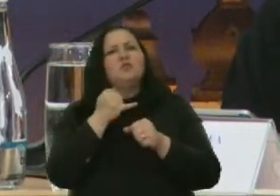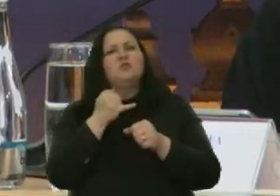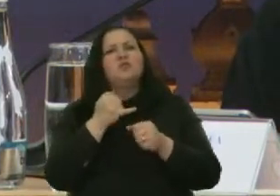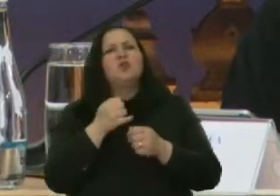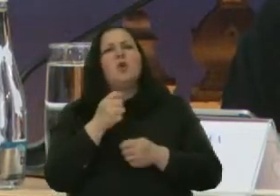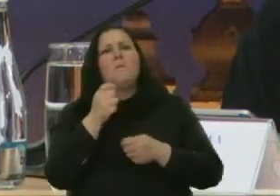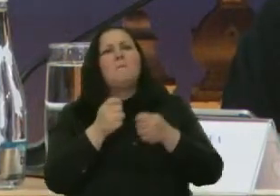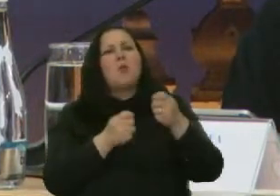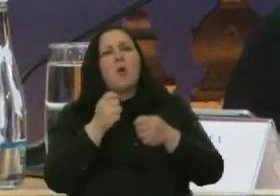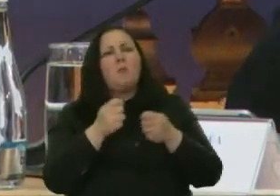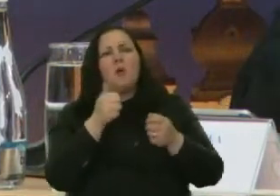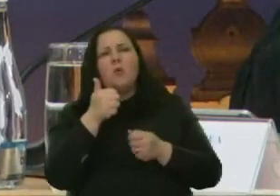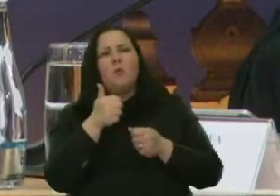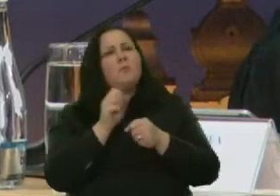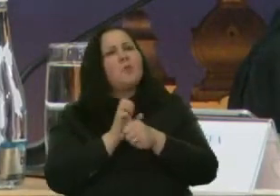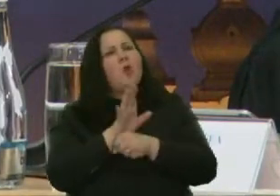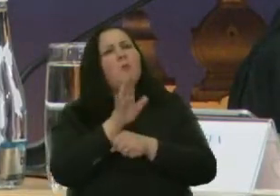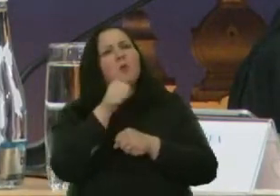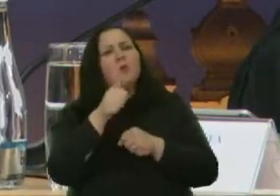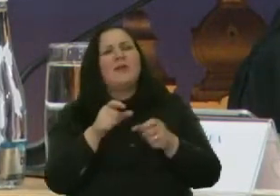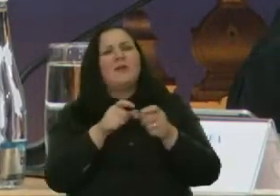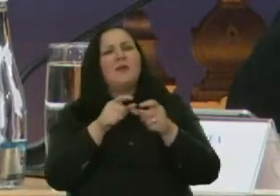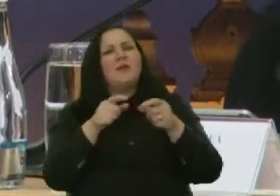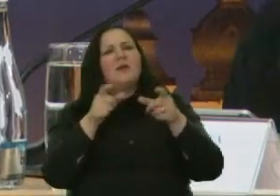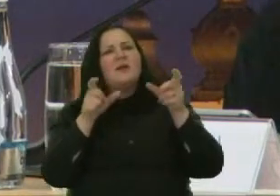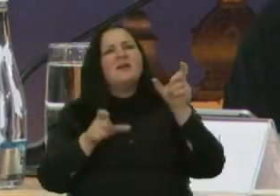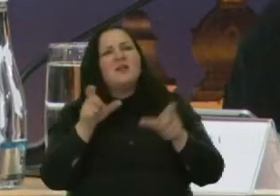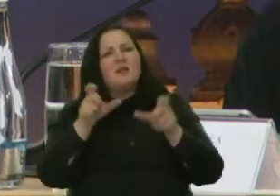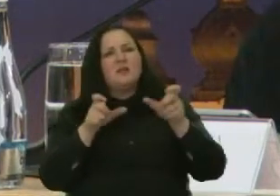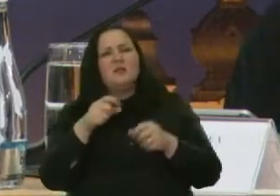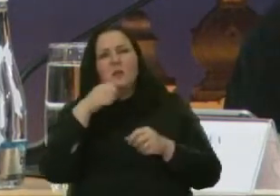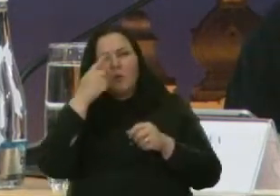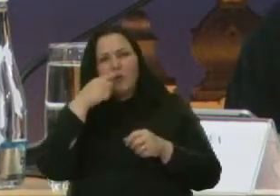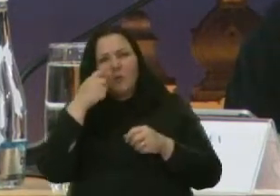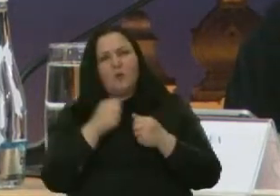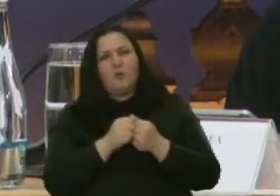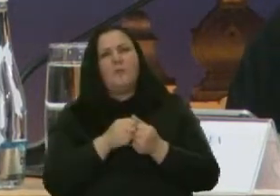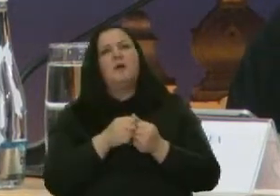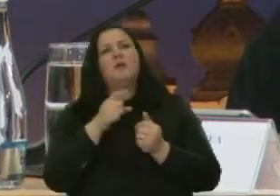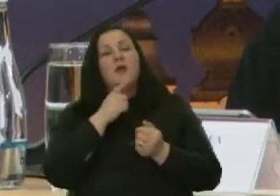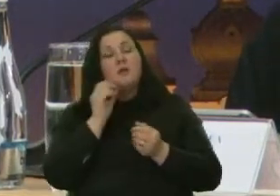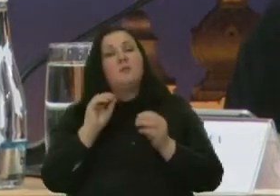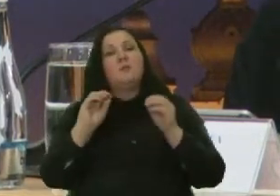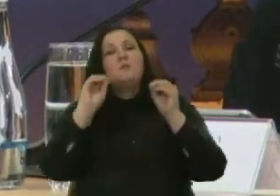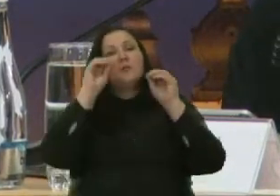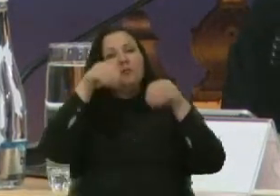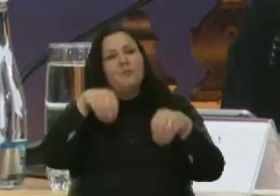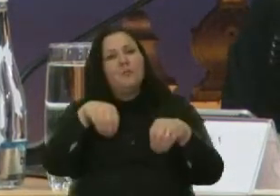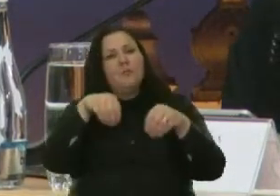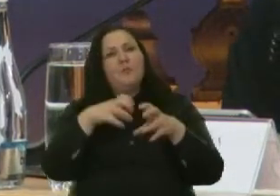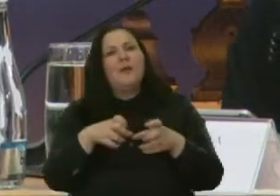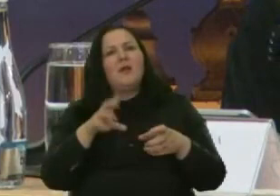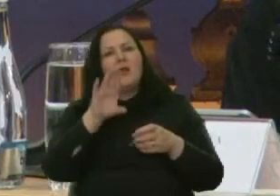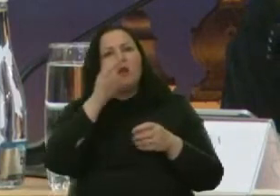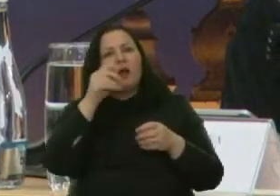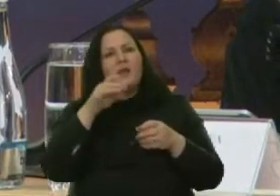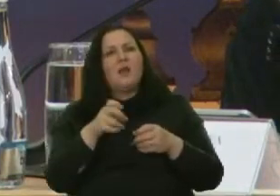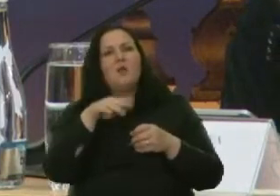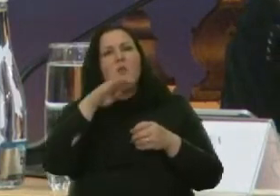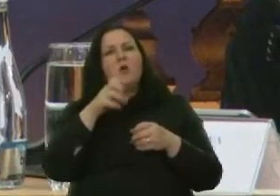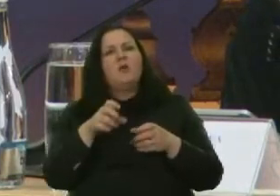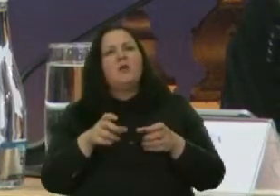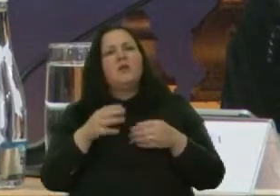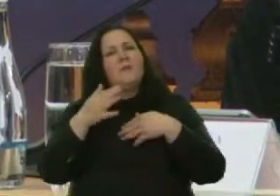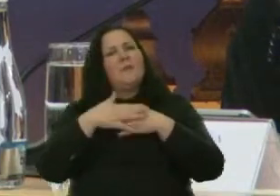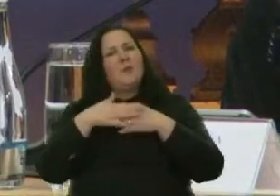urbane am discutat ca în cadrul proiectului amenajare parc pec colarul canalul Morii tronson Parcul Rozelor